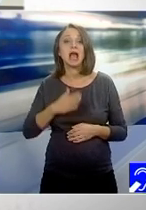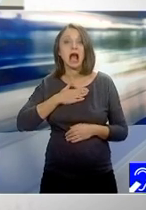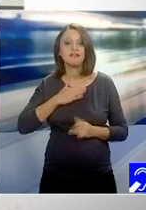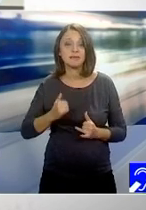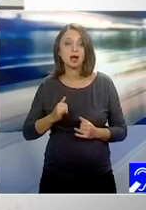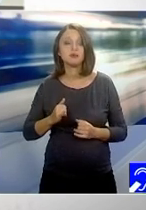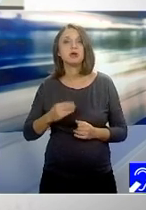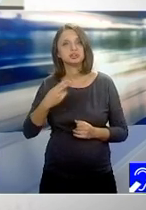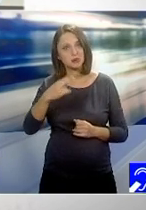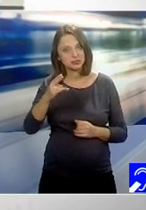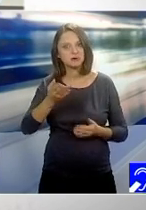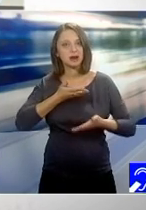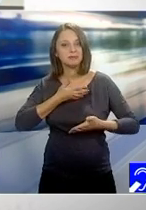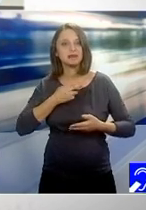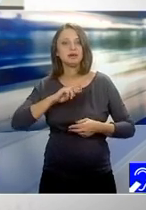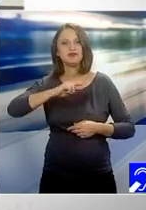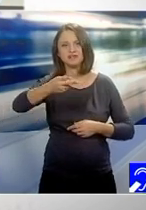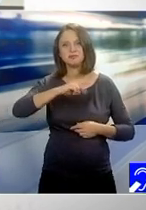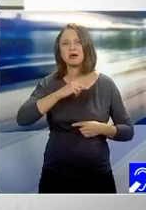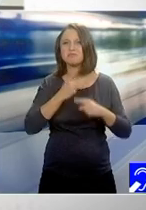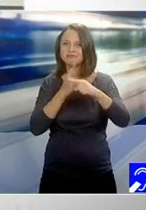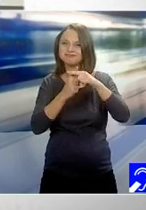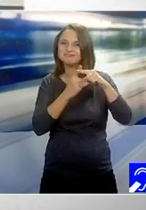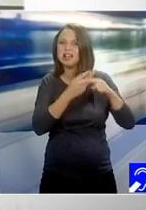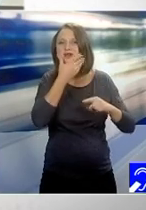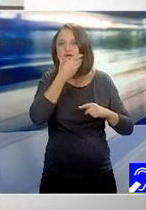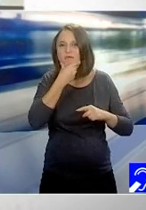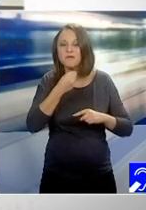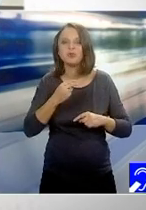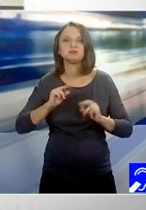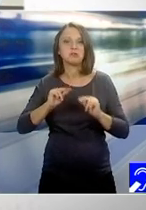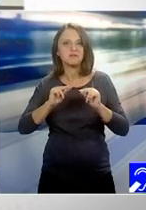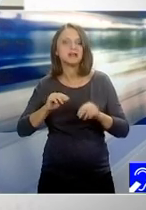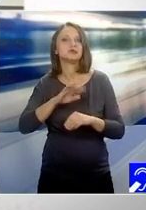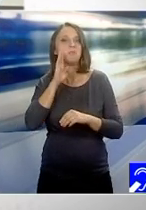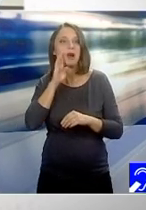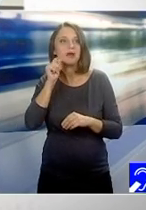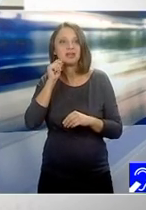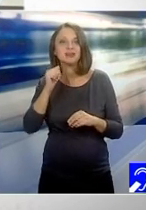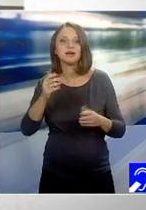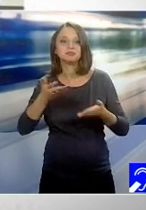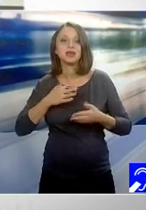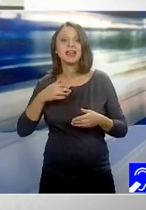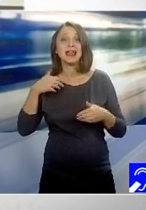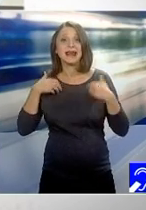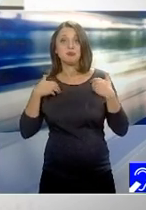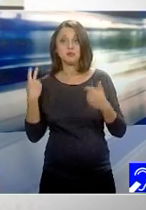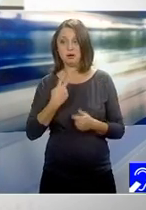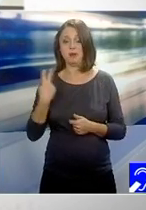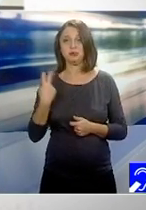Am avut un feedback extrem de pozitiv de la părinți, de la profesori, și ne bucurăm amândouă, pentru că a fost